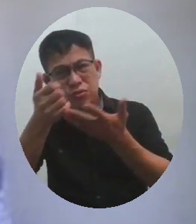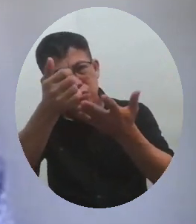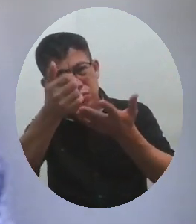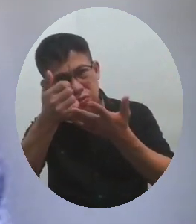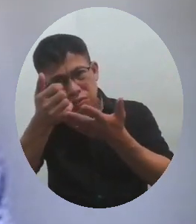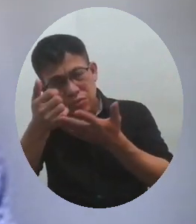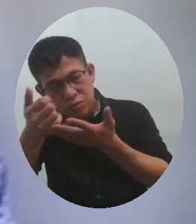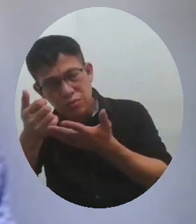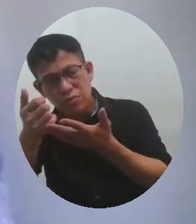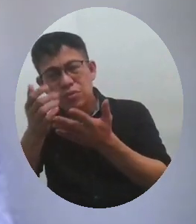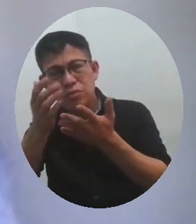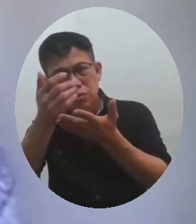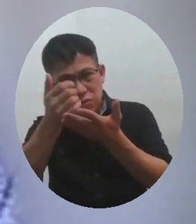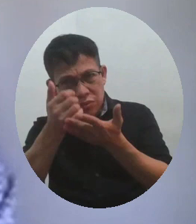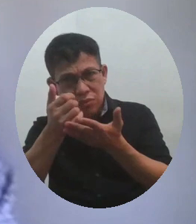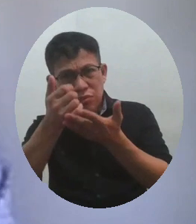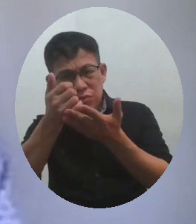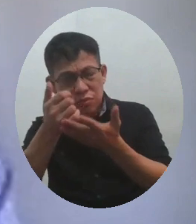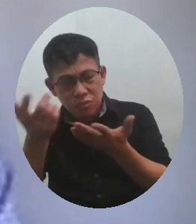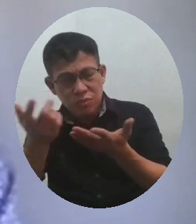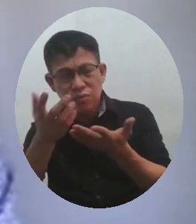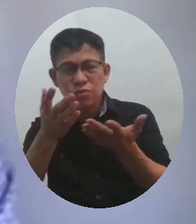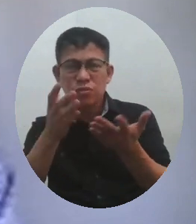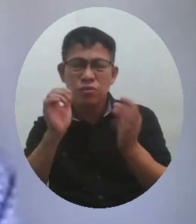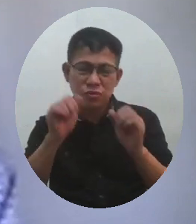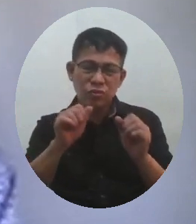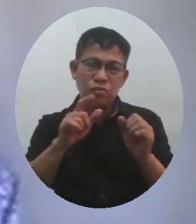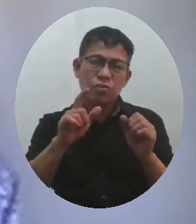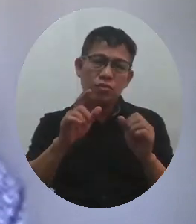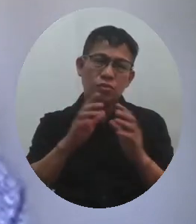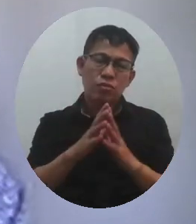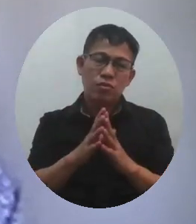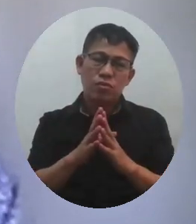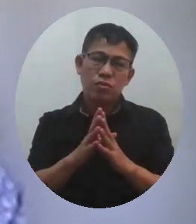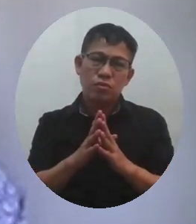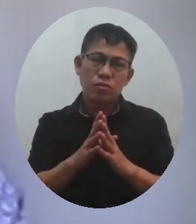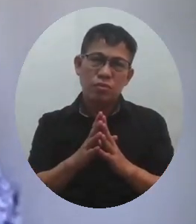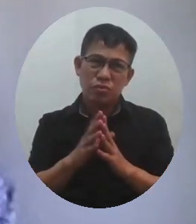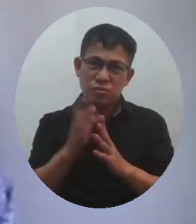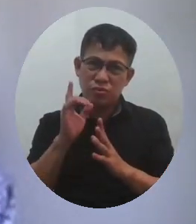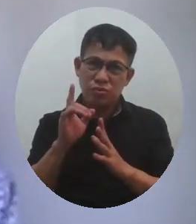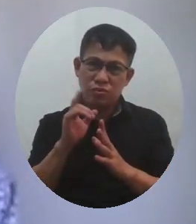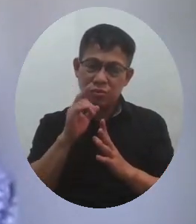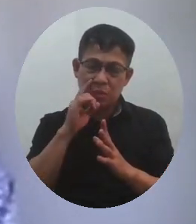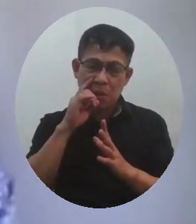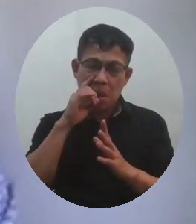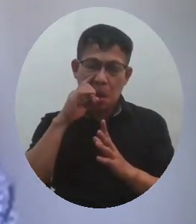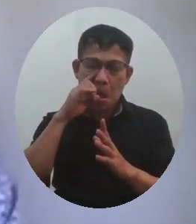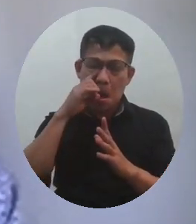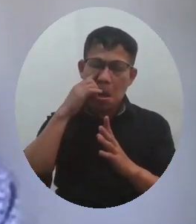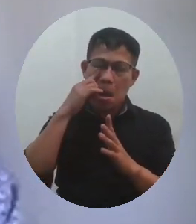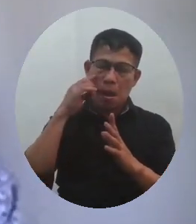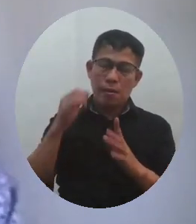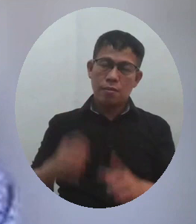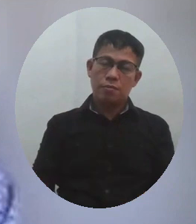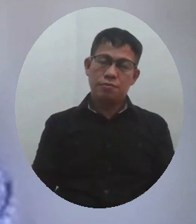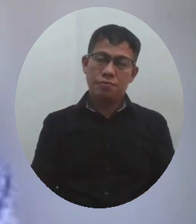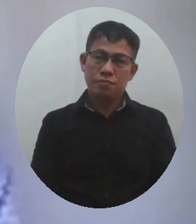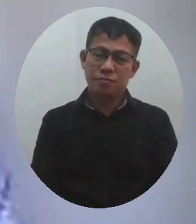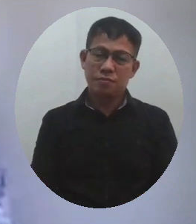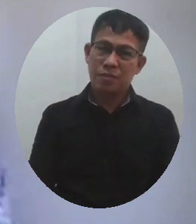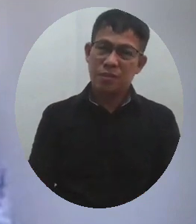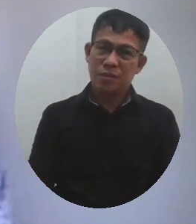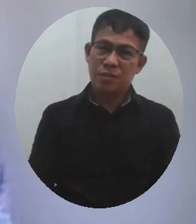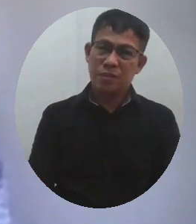ibang mga tao. Sinubukan na rin niya na tumakbong senador para maging boses daw siya para sa pagtulong sa